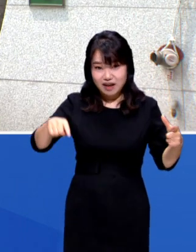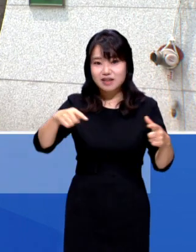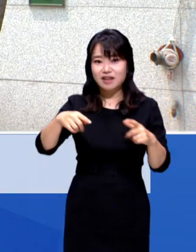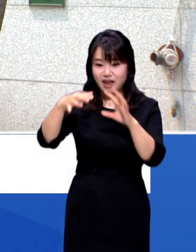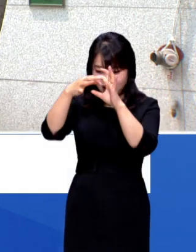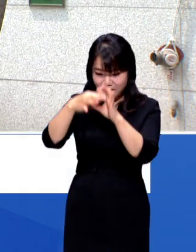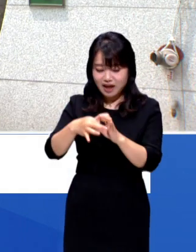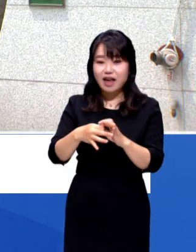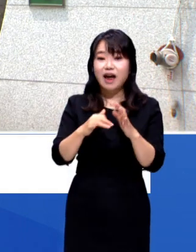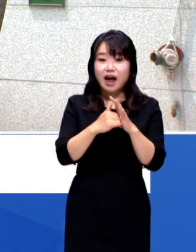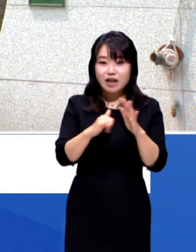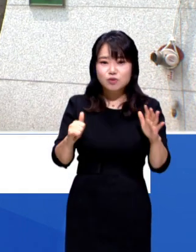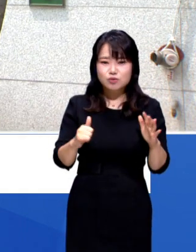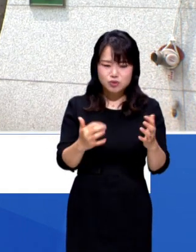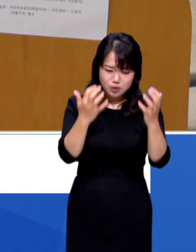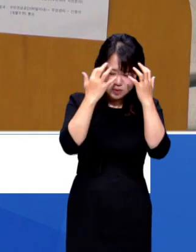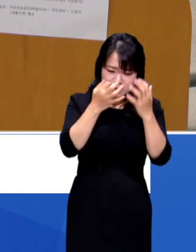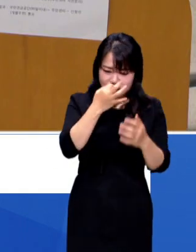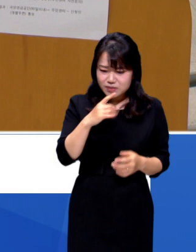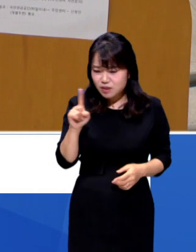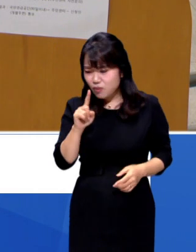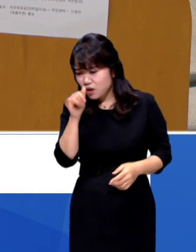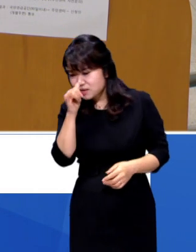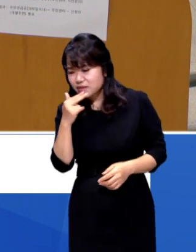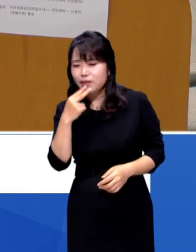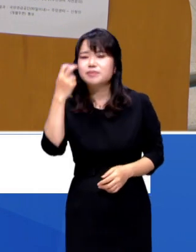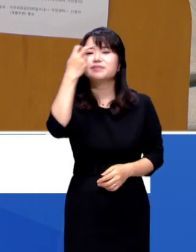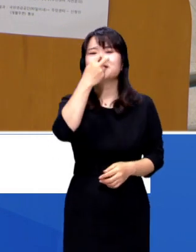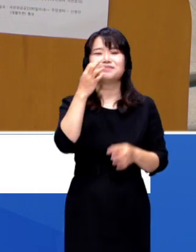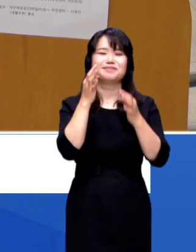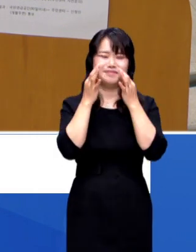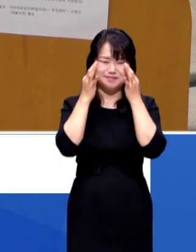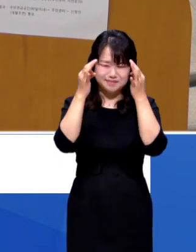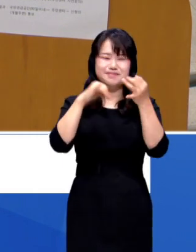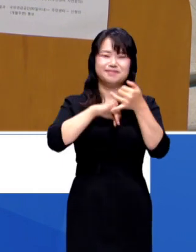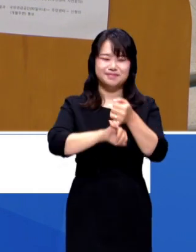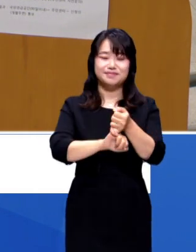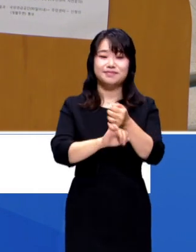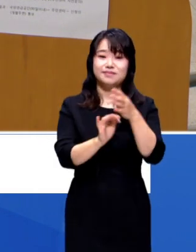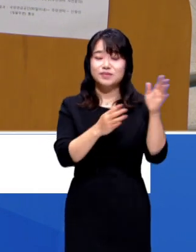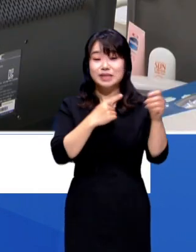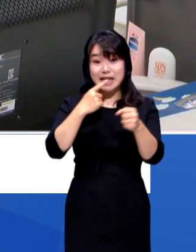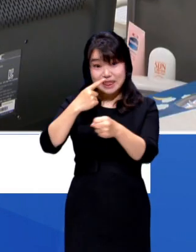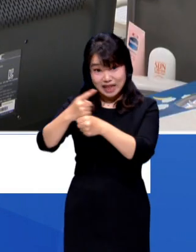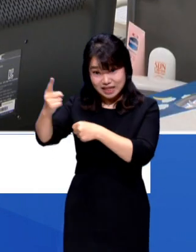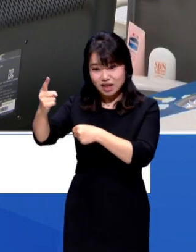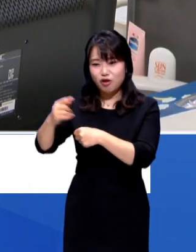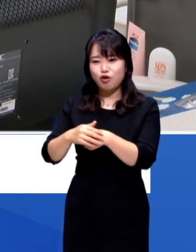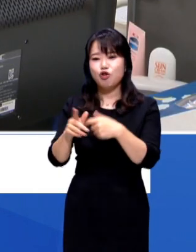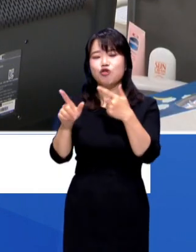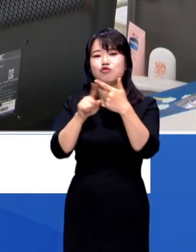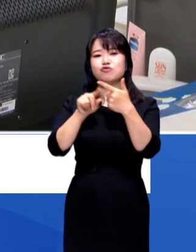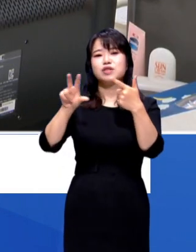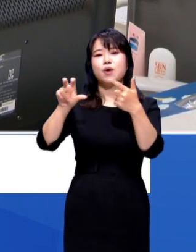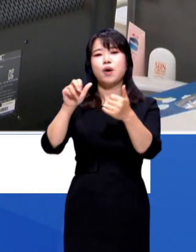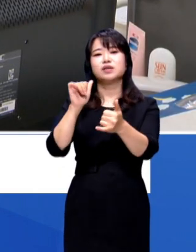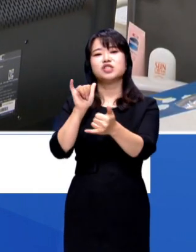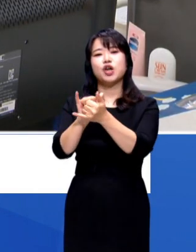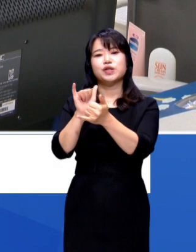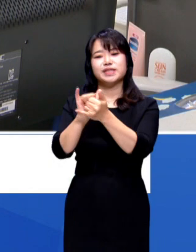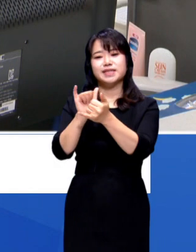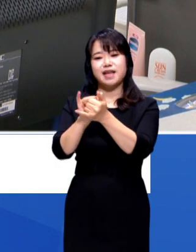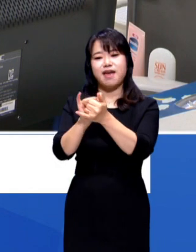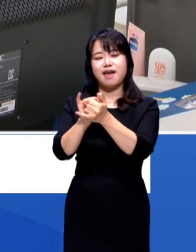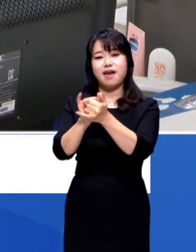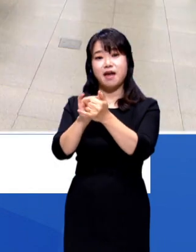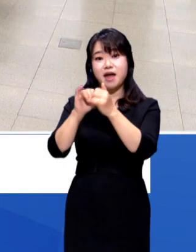보훈가족분들이 복지사각지대가 있는지 잘 살피겠습니다. 네. 그리고 특별히 내년은 6.25전쟁 그